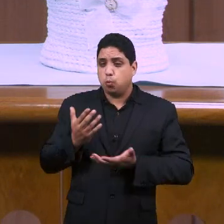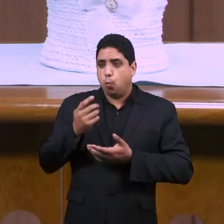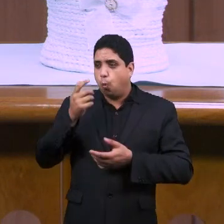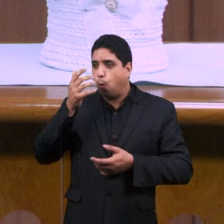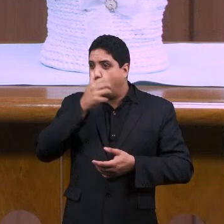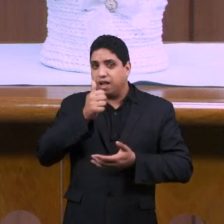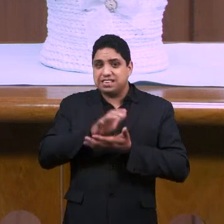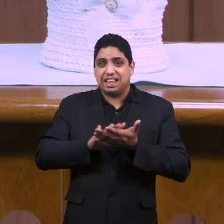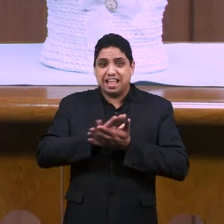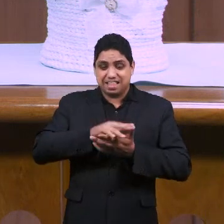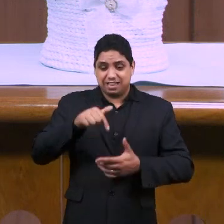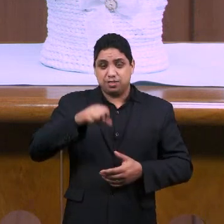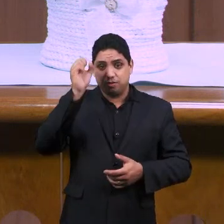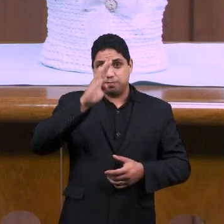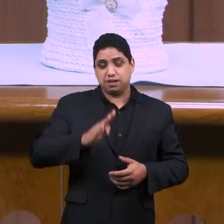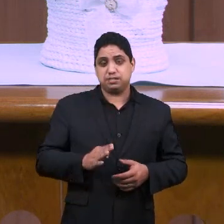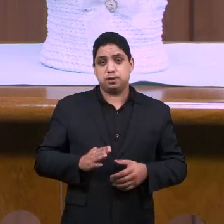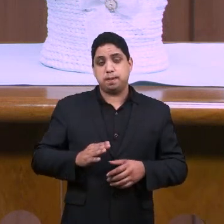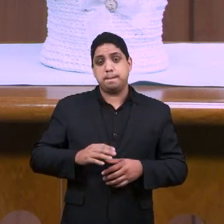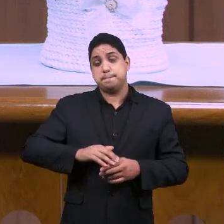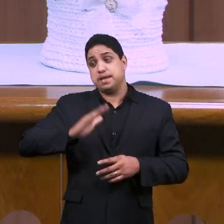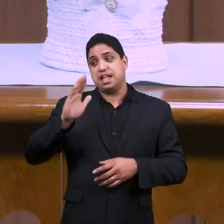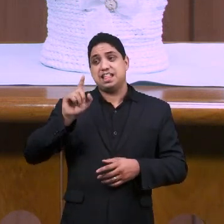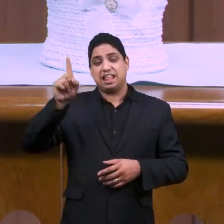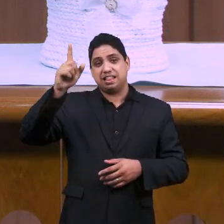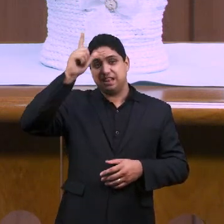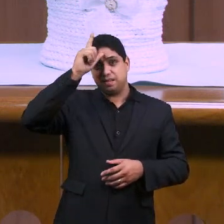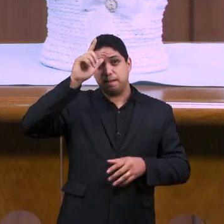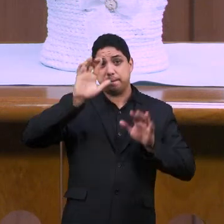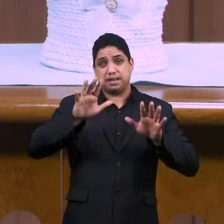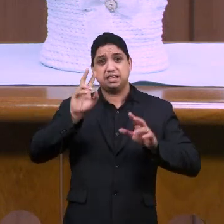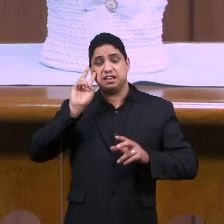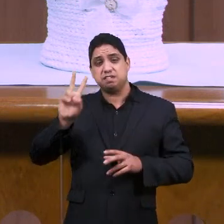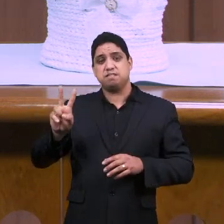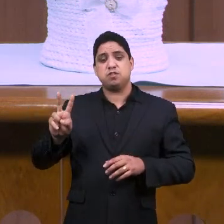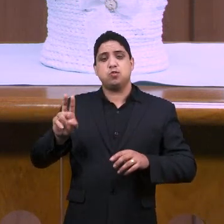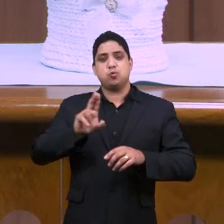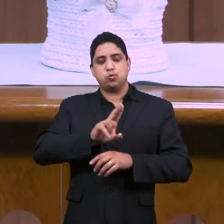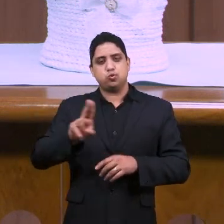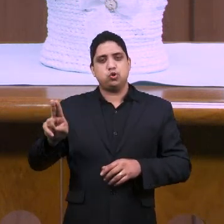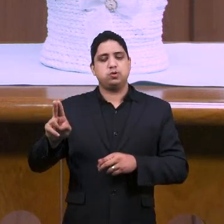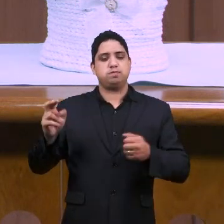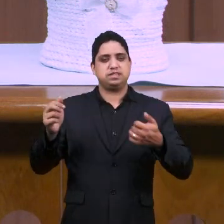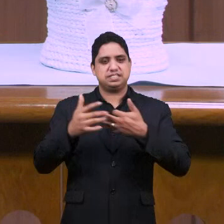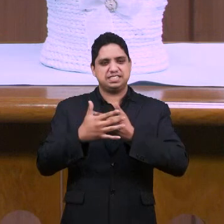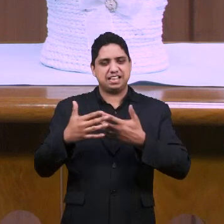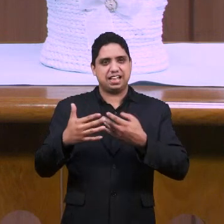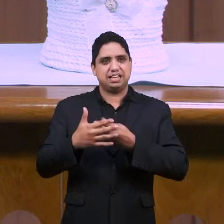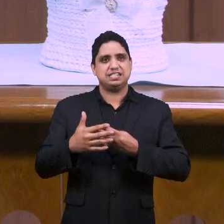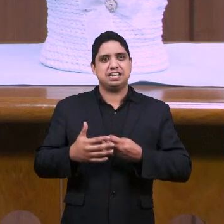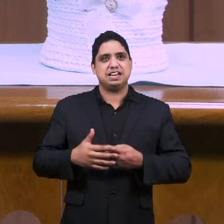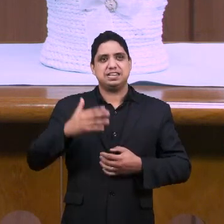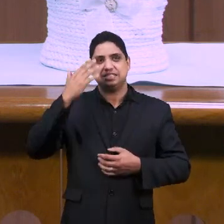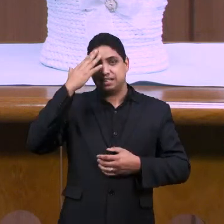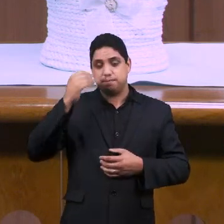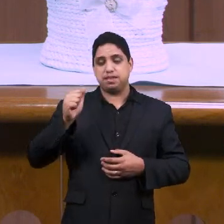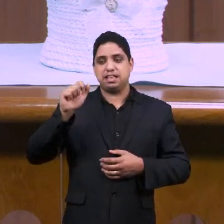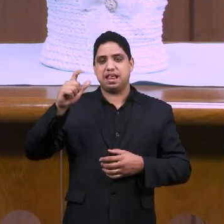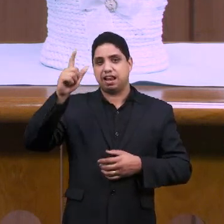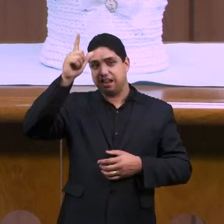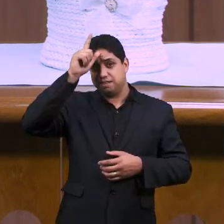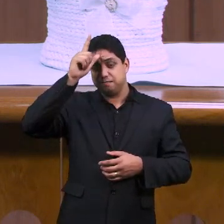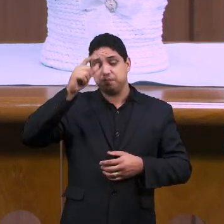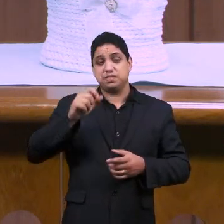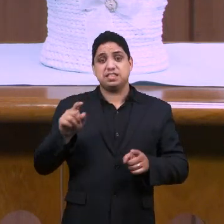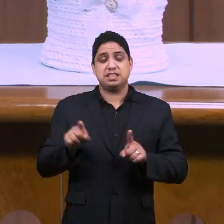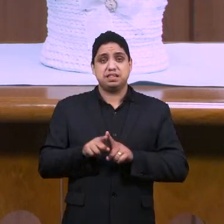qui avait peu de compréhension, même du Brésil, moins encore de l'Allemagne. Mais elle a vu le nom de la ville, c'était Munich,